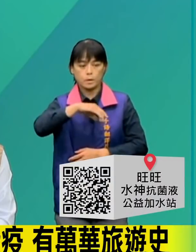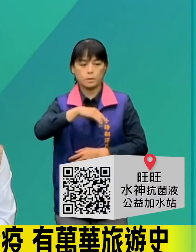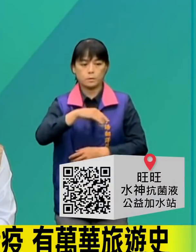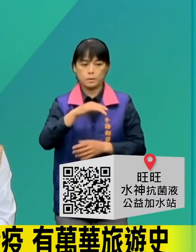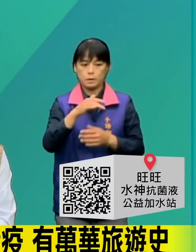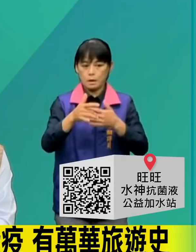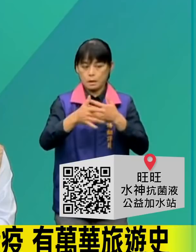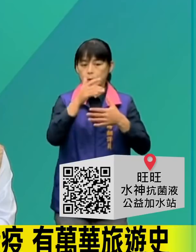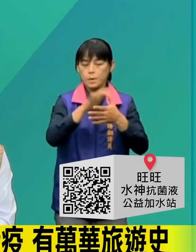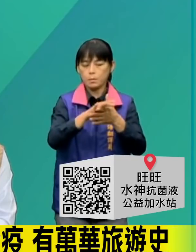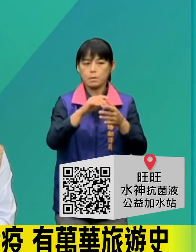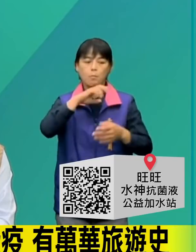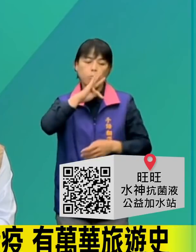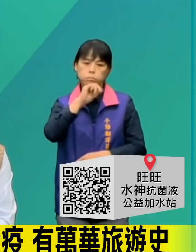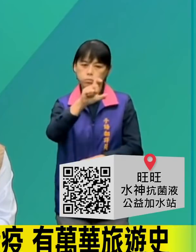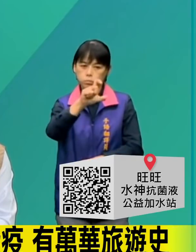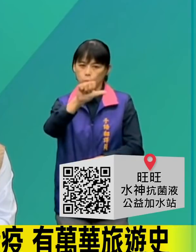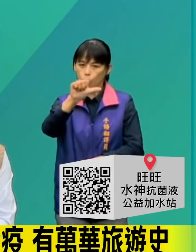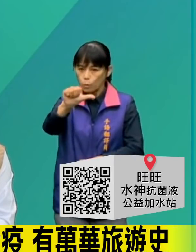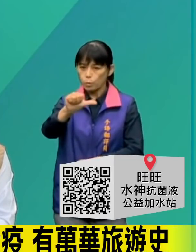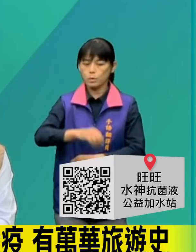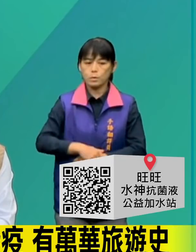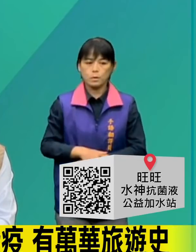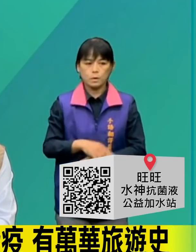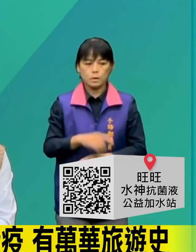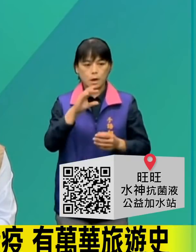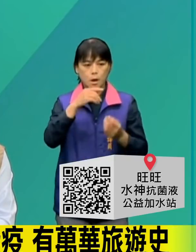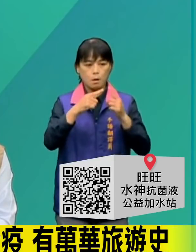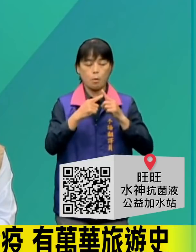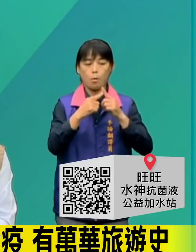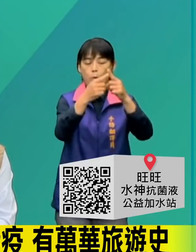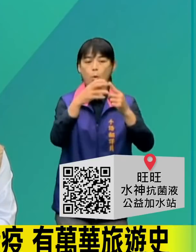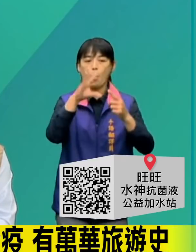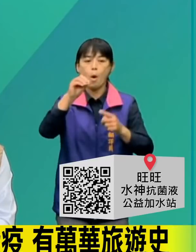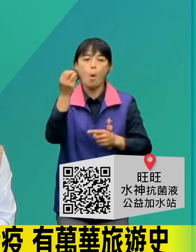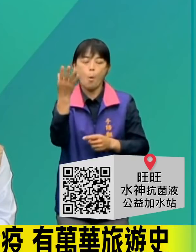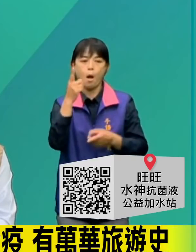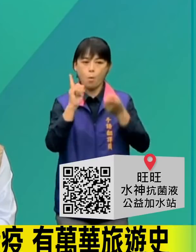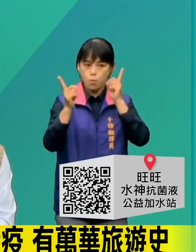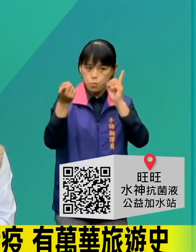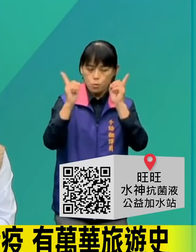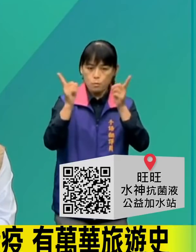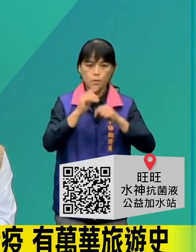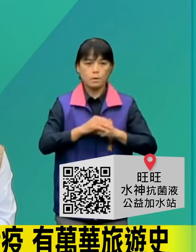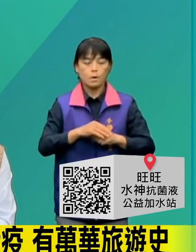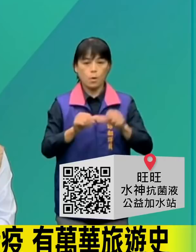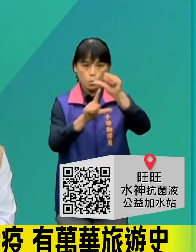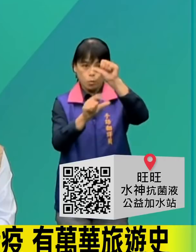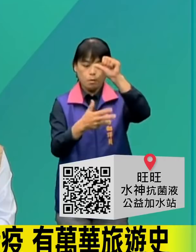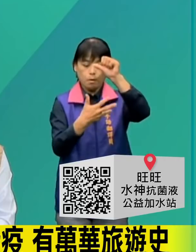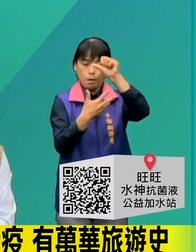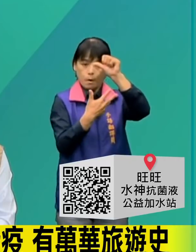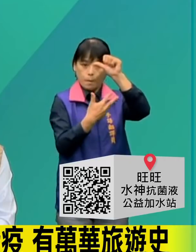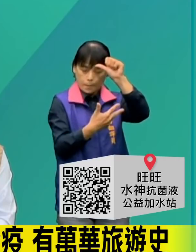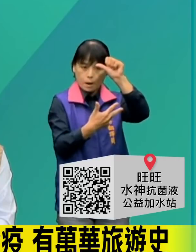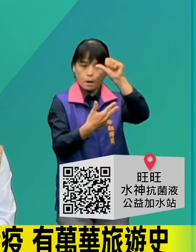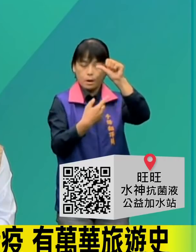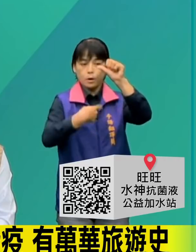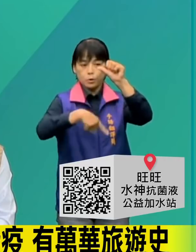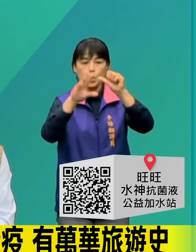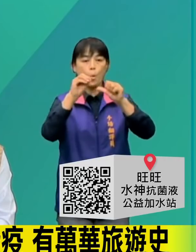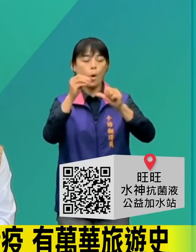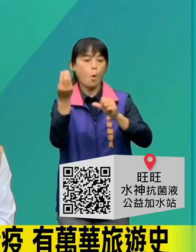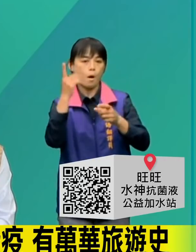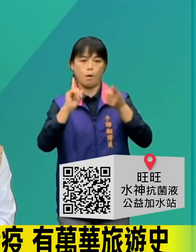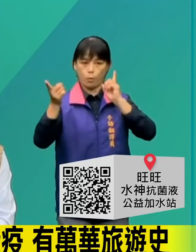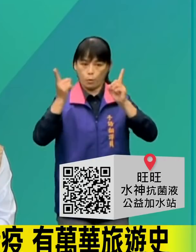呢，65岁的一个乡亲啊，到万华旅游，然后在5月8号到万华旅